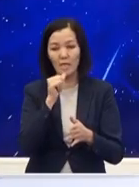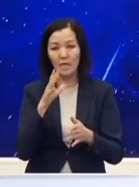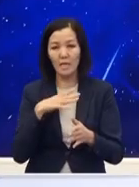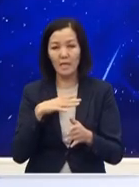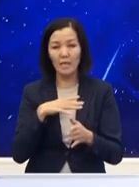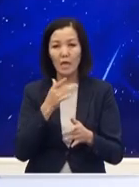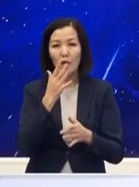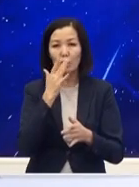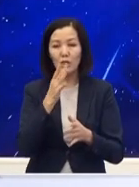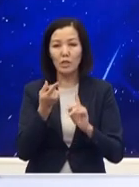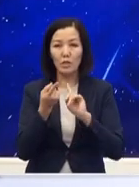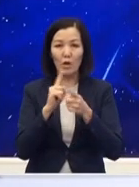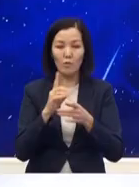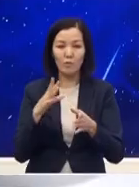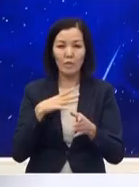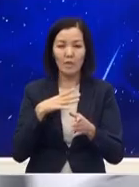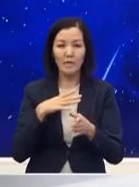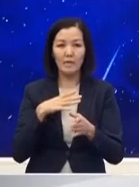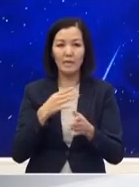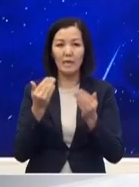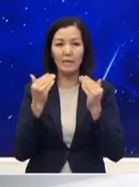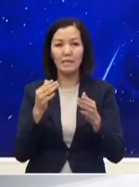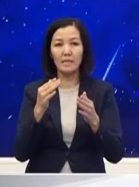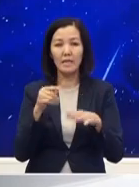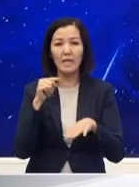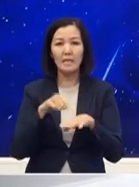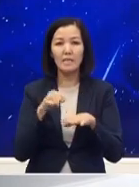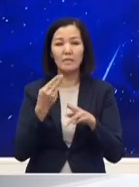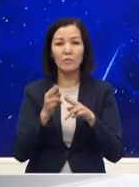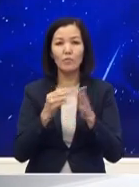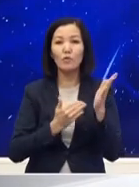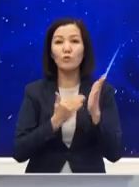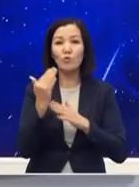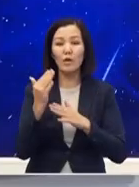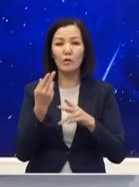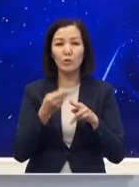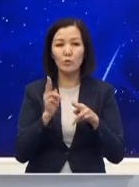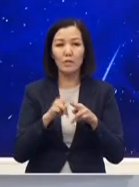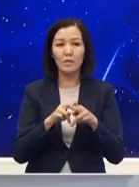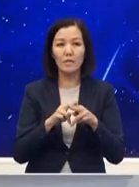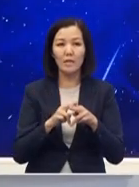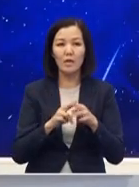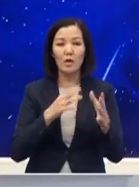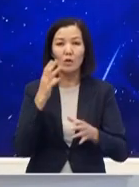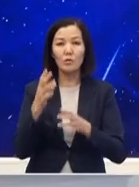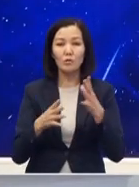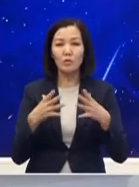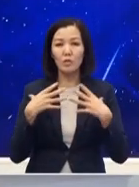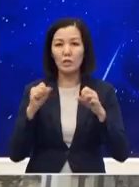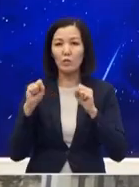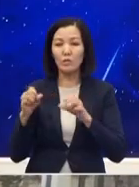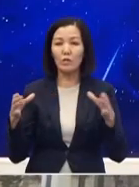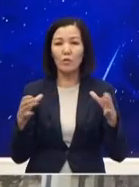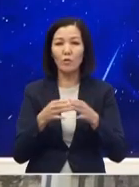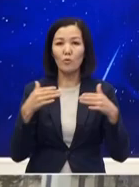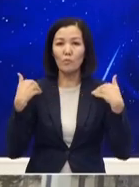өндірушілер өніміне ауысқан. Себебі бұл сынамада сезімталдық деңгейі жоғары екен. Оның үстіне ол дүниежүзілік денсаулық сақтау ұйымы